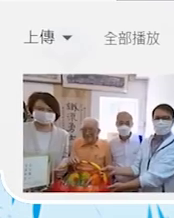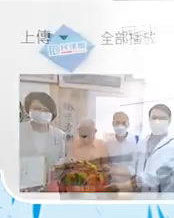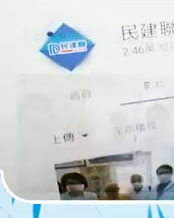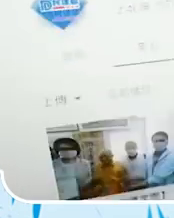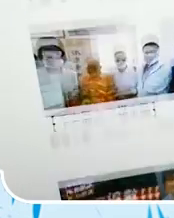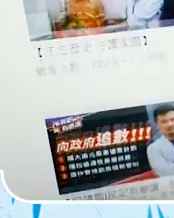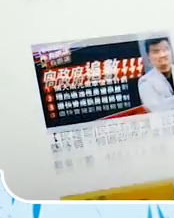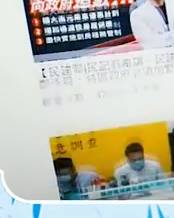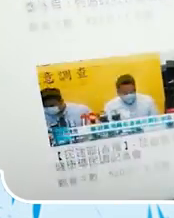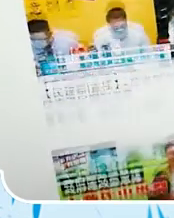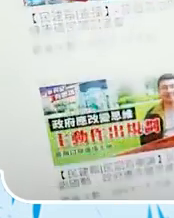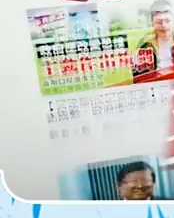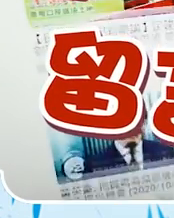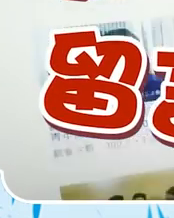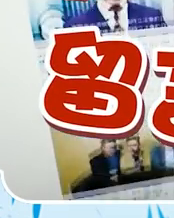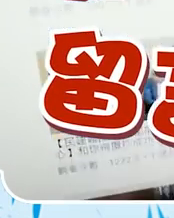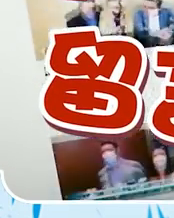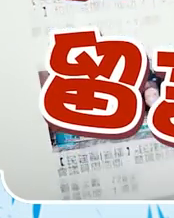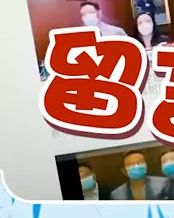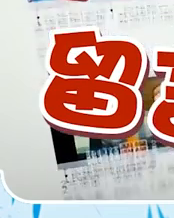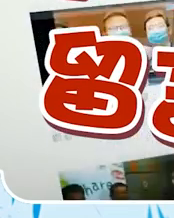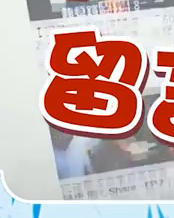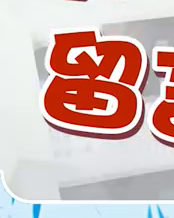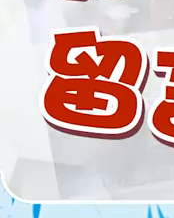消息，麻煩大家分享、留言、